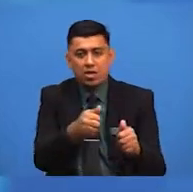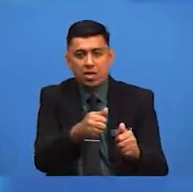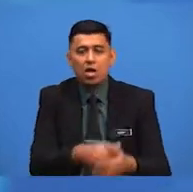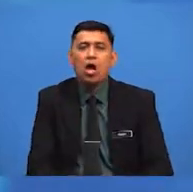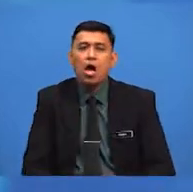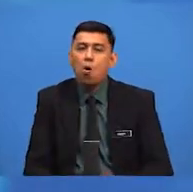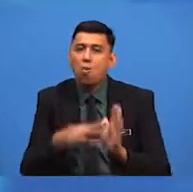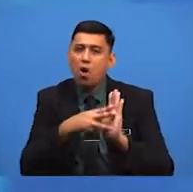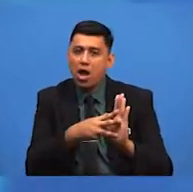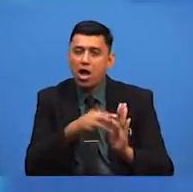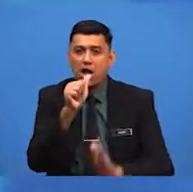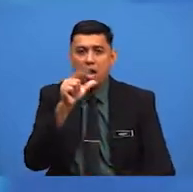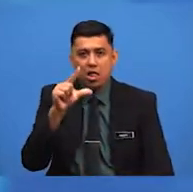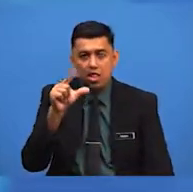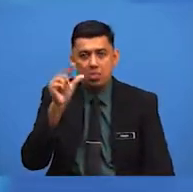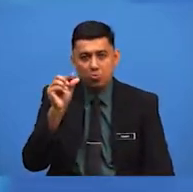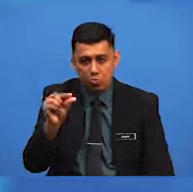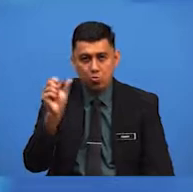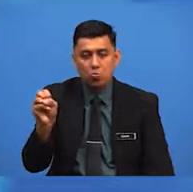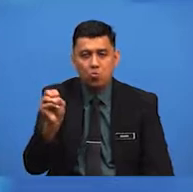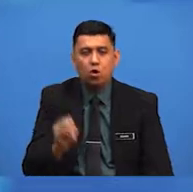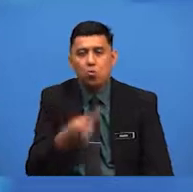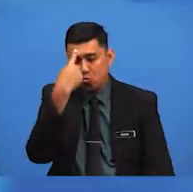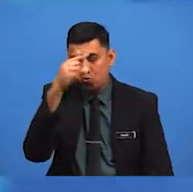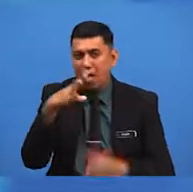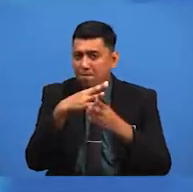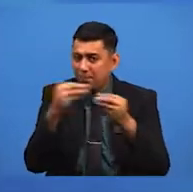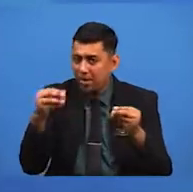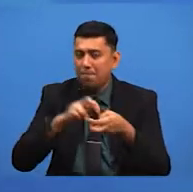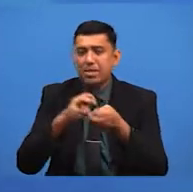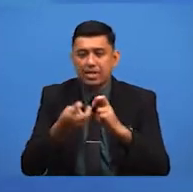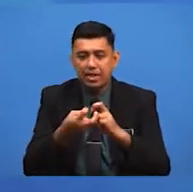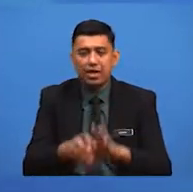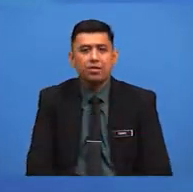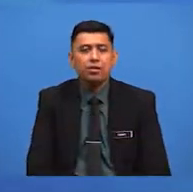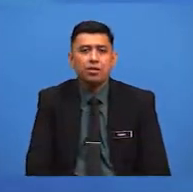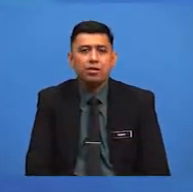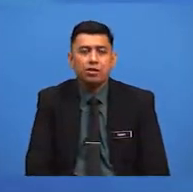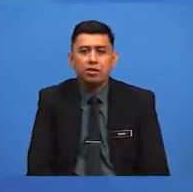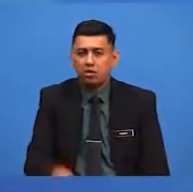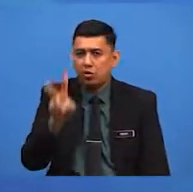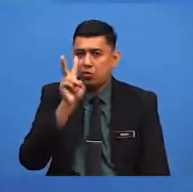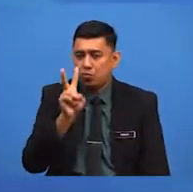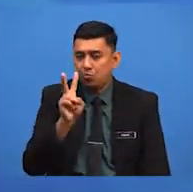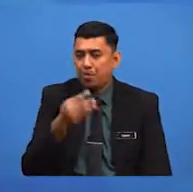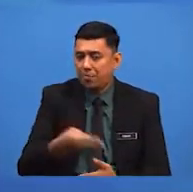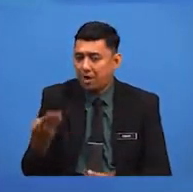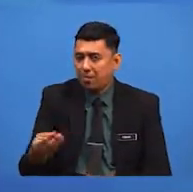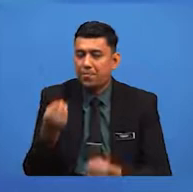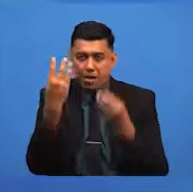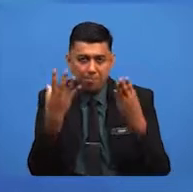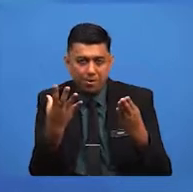algoritma bagi menyelesaikan sesuatu masalah. Terdapat beberapa perkara penting yang